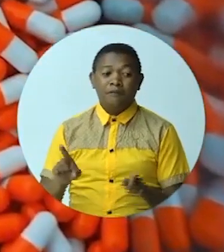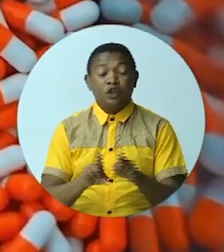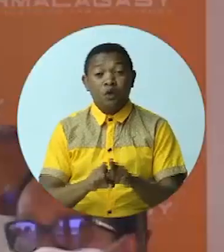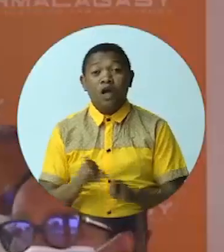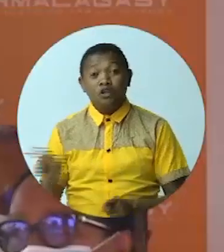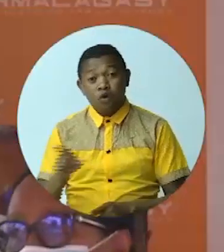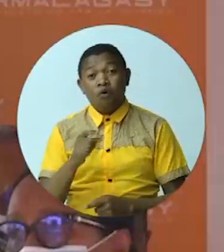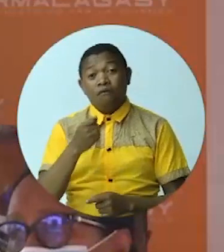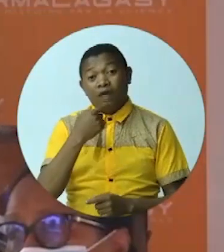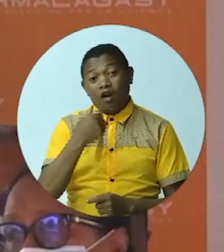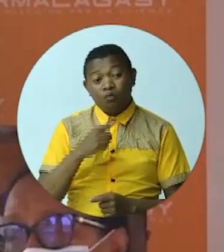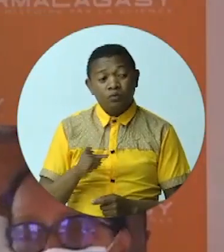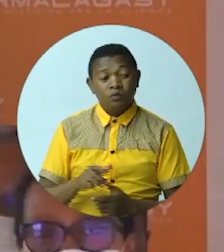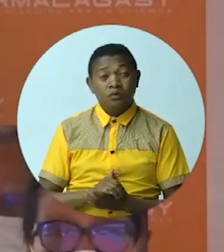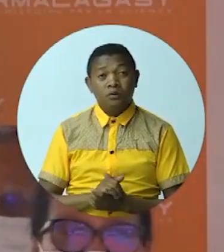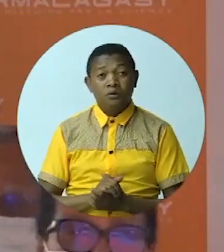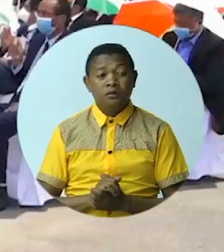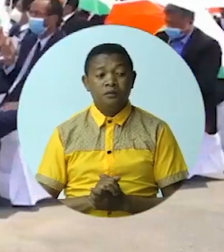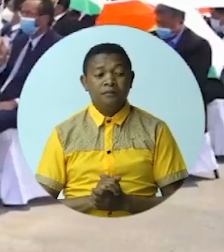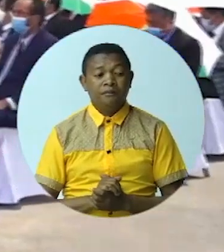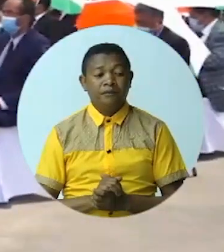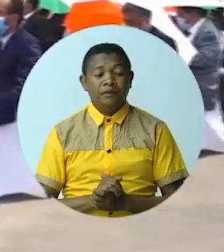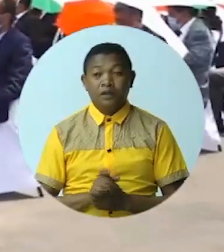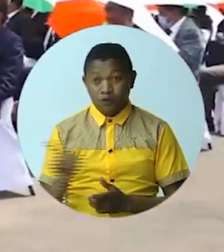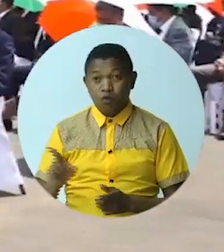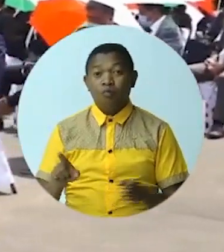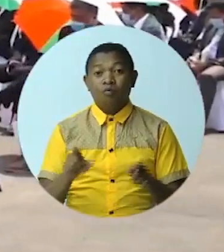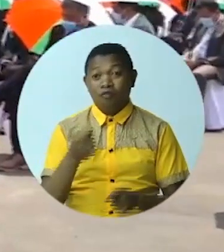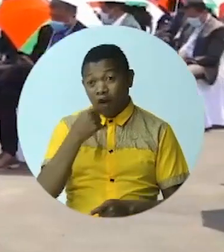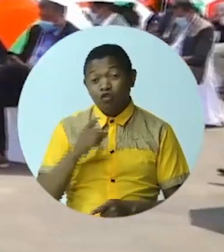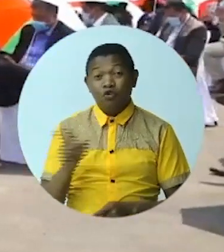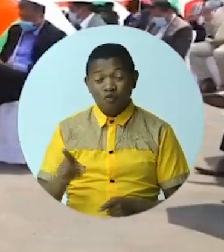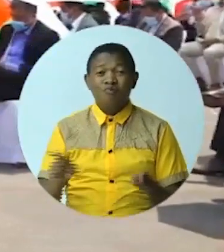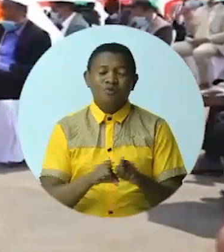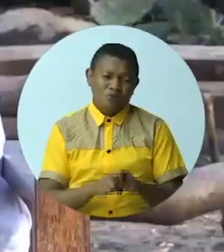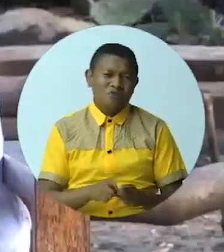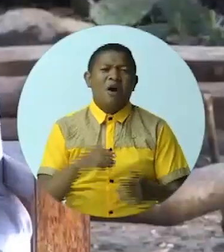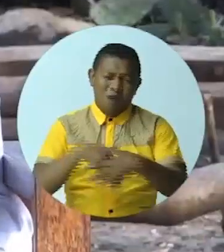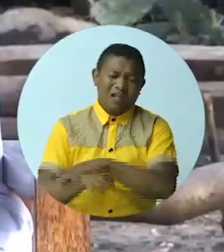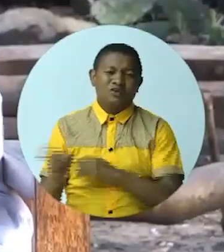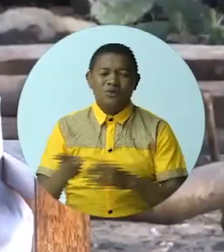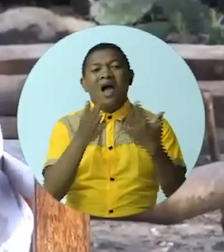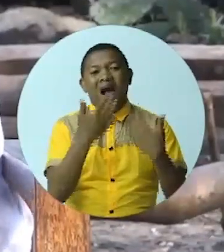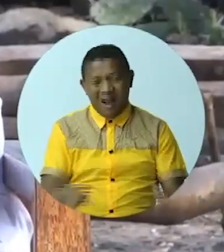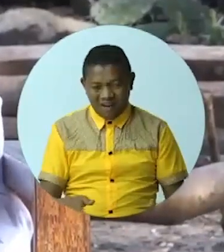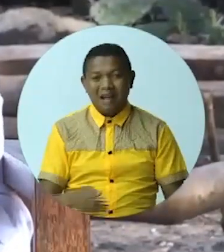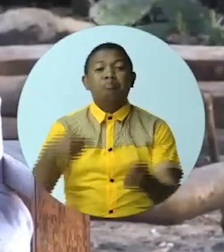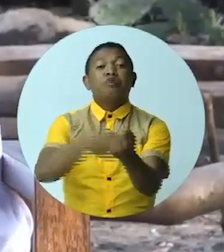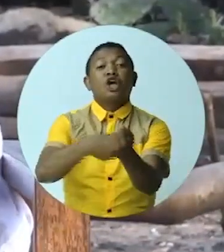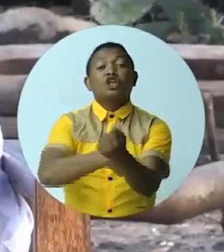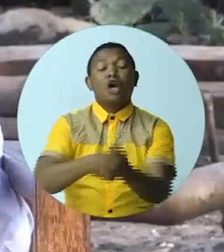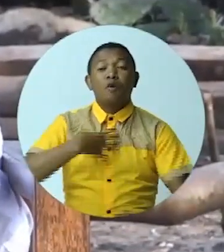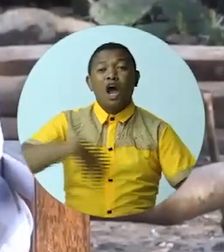izay hoentina manasitrana ny aretina kohaka ohatra, ny aretina tosodra, ny